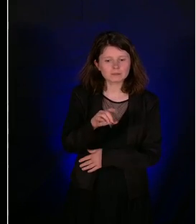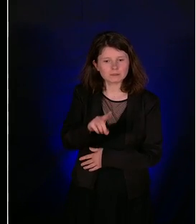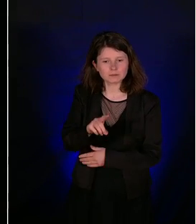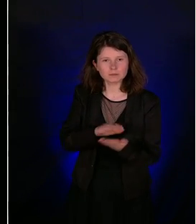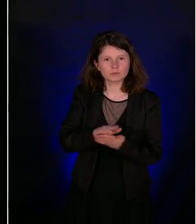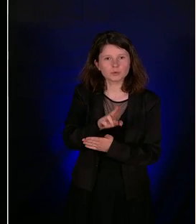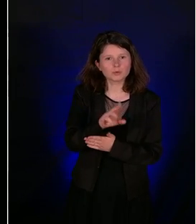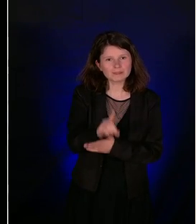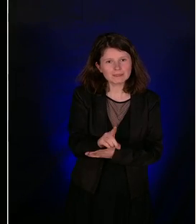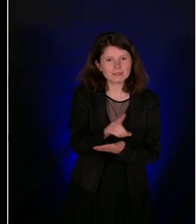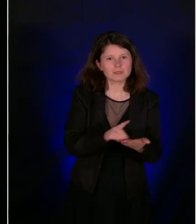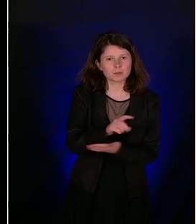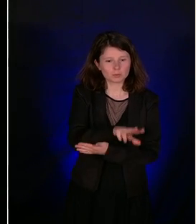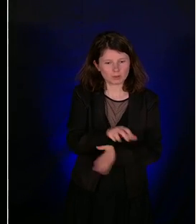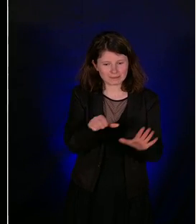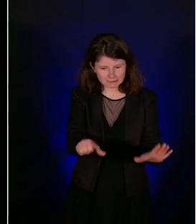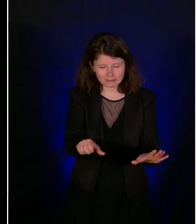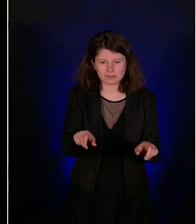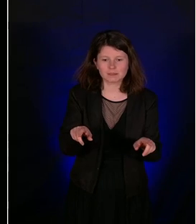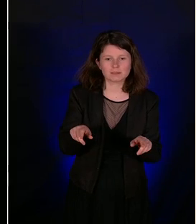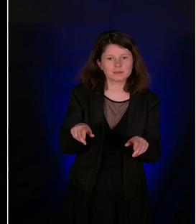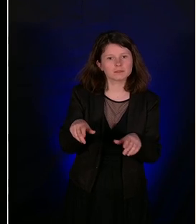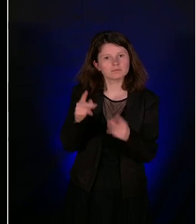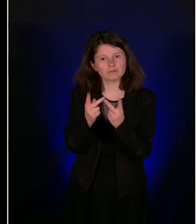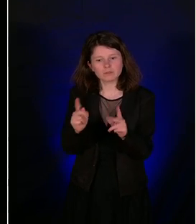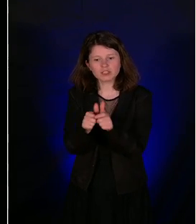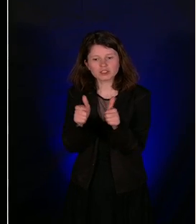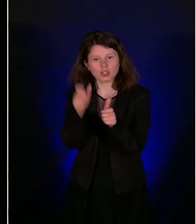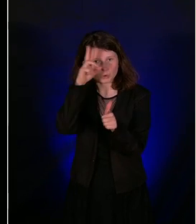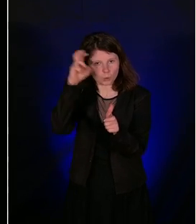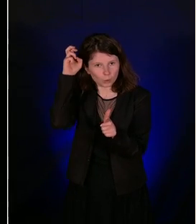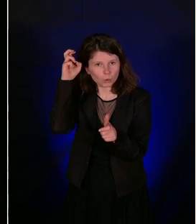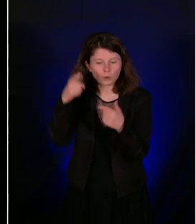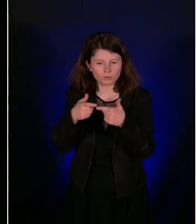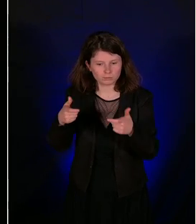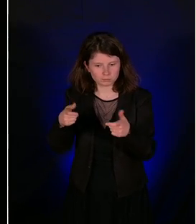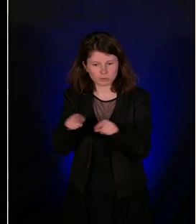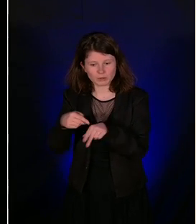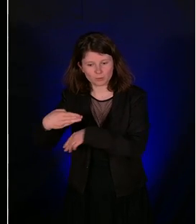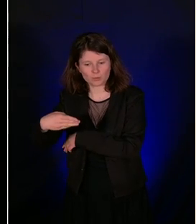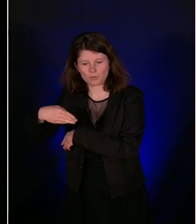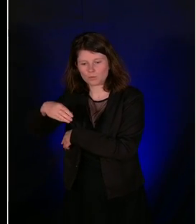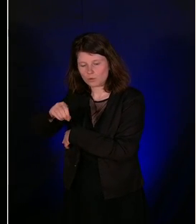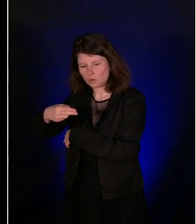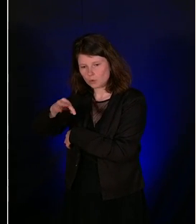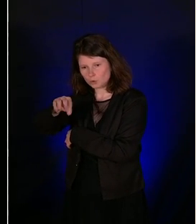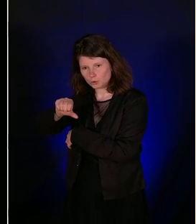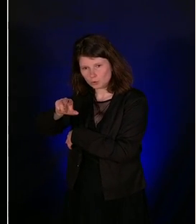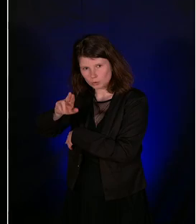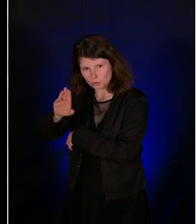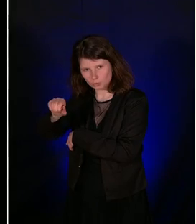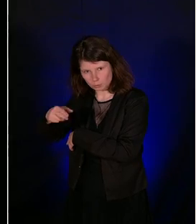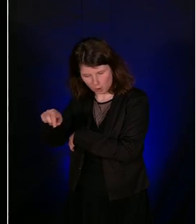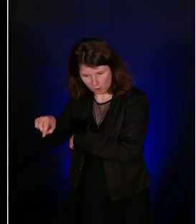et aussi sur la Maison du Peuple de Montauban depuis des années conflit oppose nos unions départementales CGT de l'Indre et du